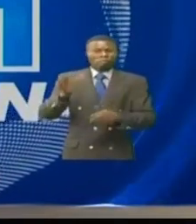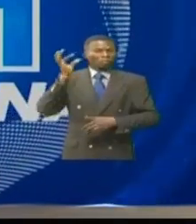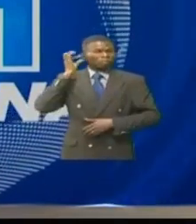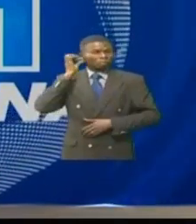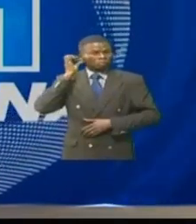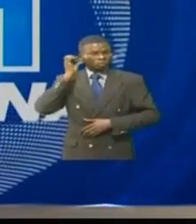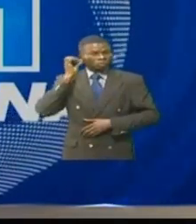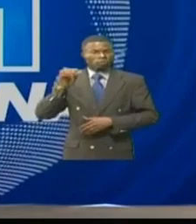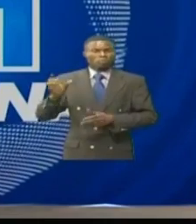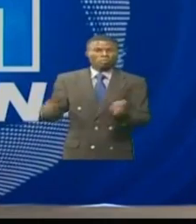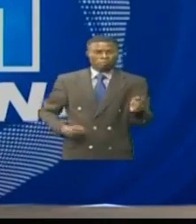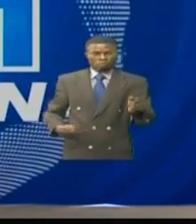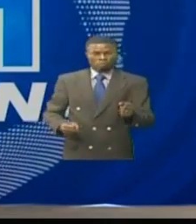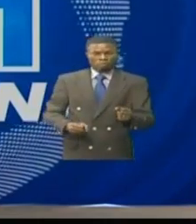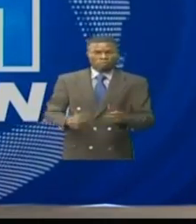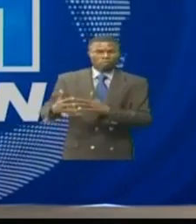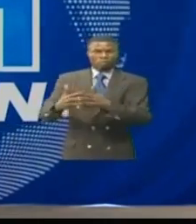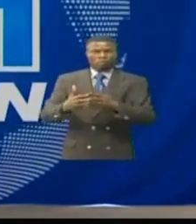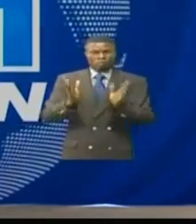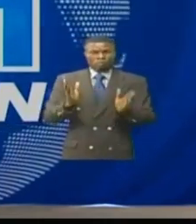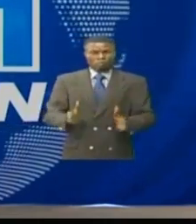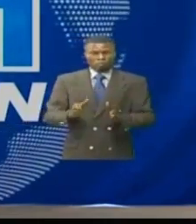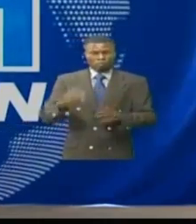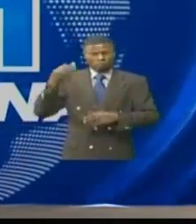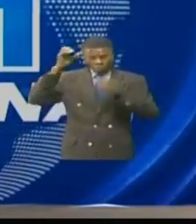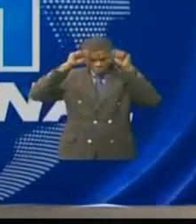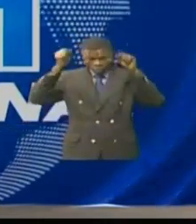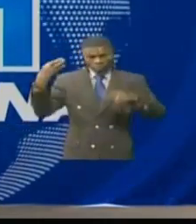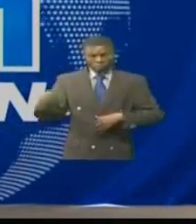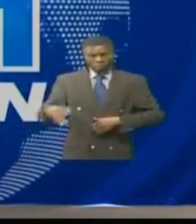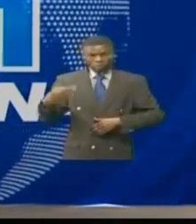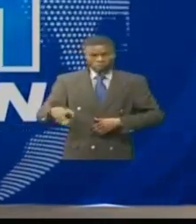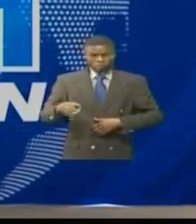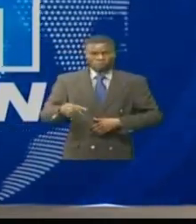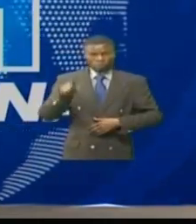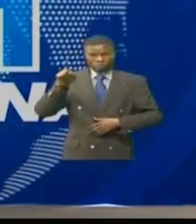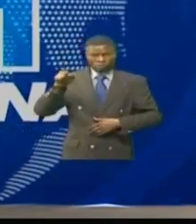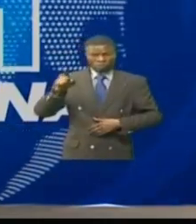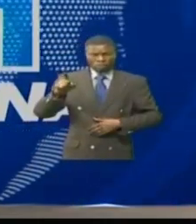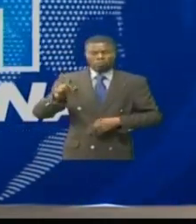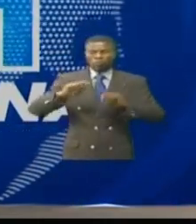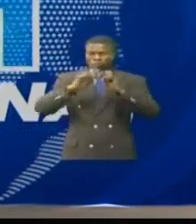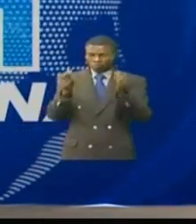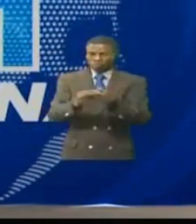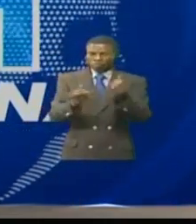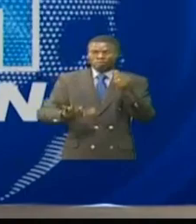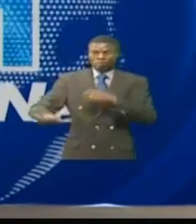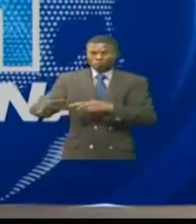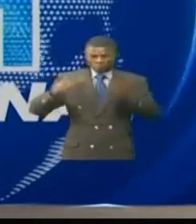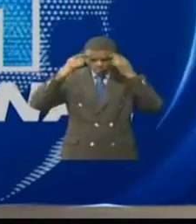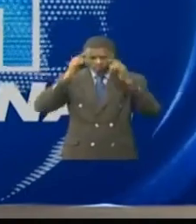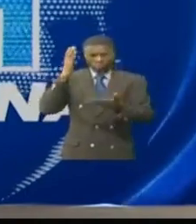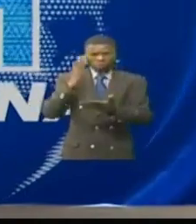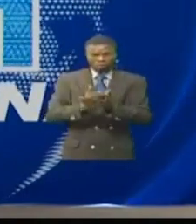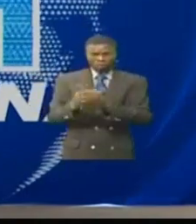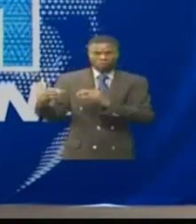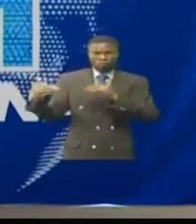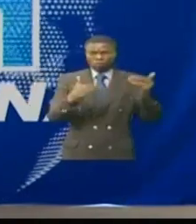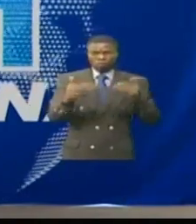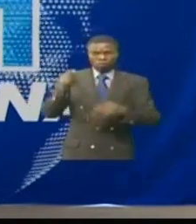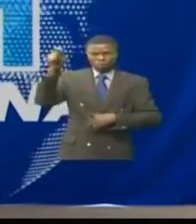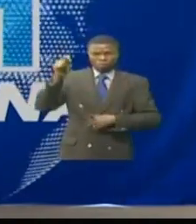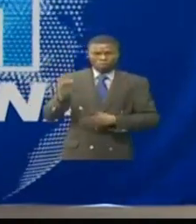à Luanda et à New York autour du président français Emmanuel Macron, où toutes les parties ont convenu de mettre fin aux groupes